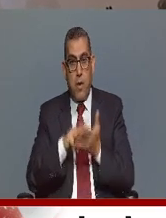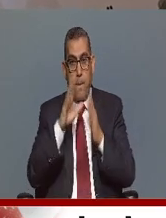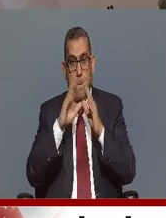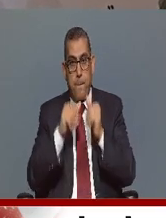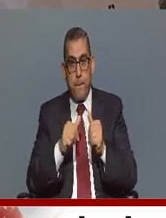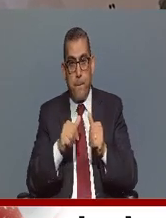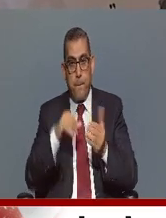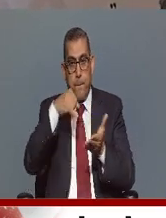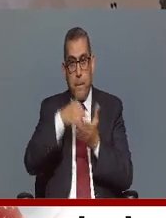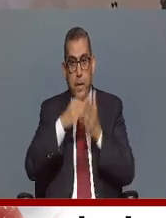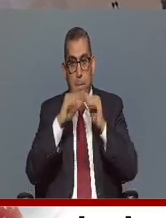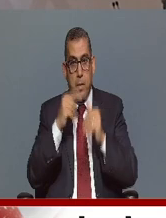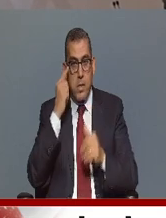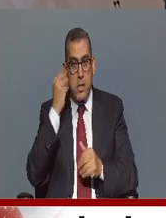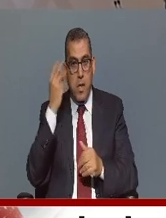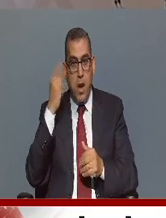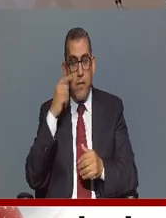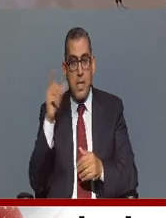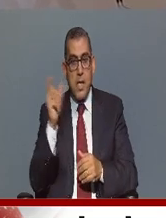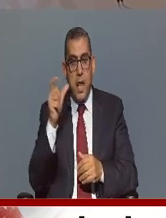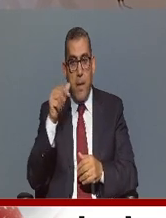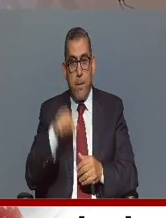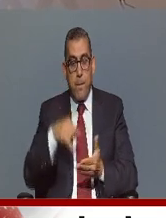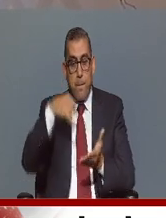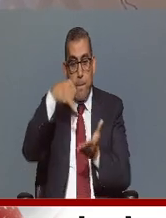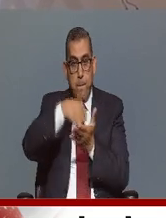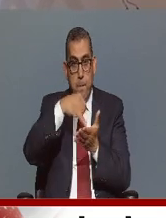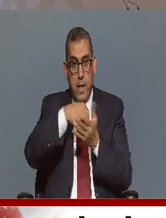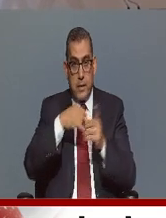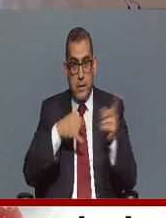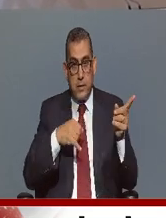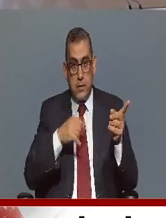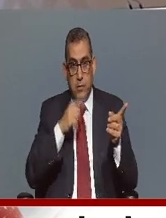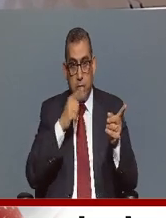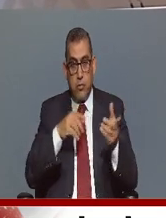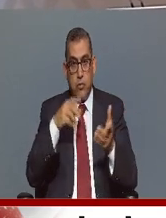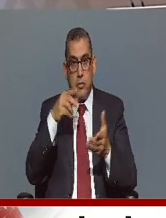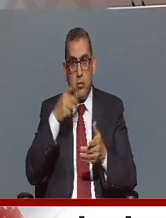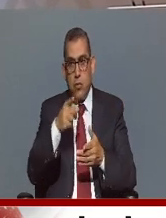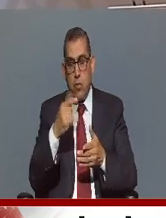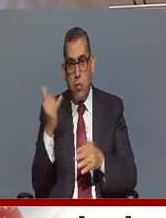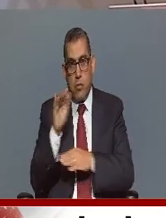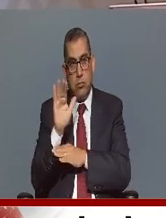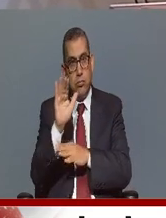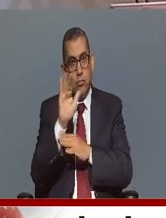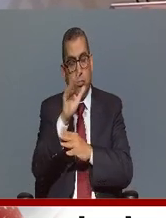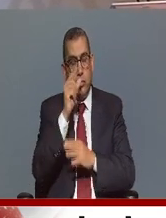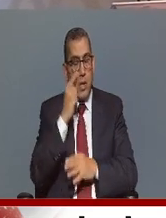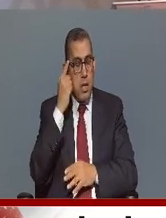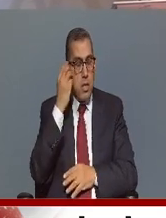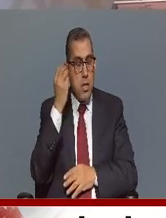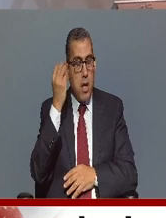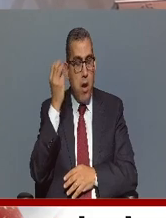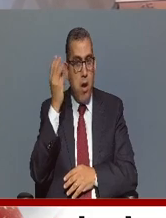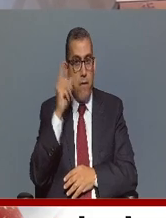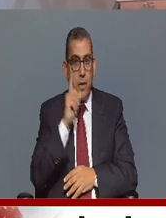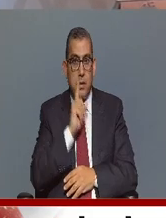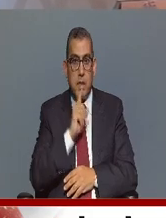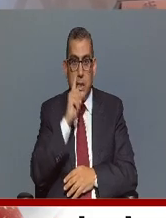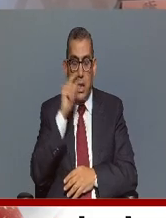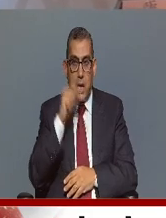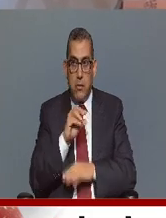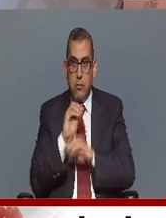الثقافي الإسلامي، هذا المركز ليه دور كبير جدا في الثقافة الدينية الحقيقة، لأنه